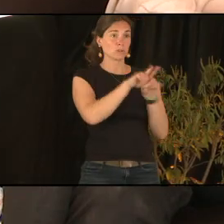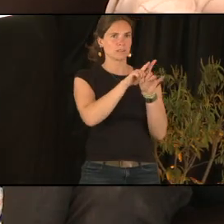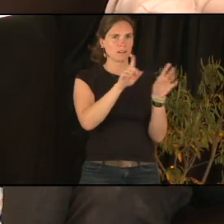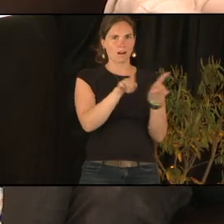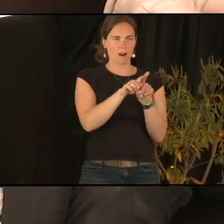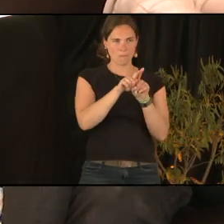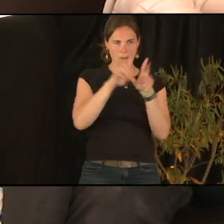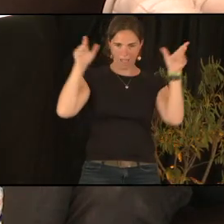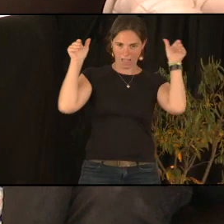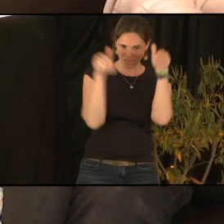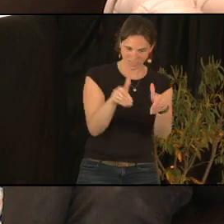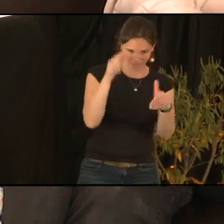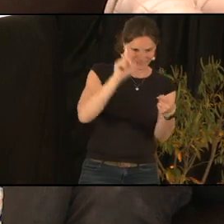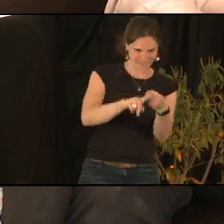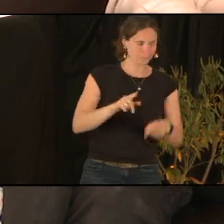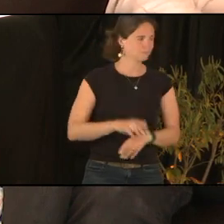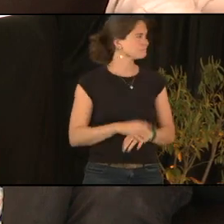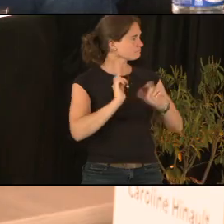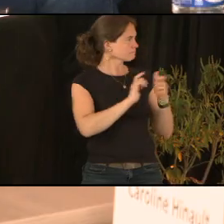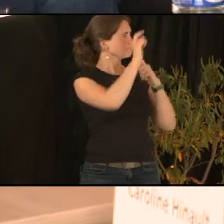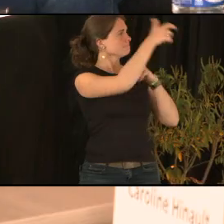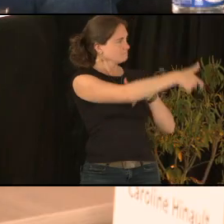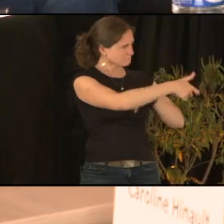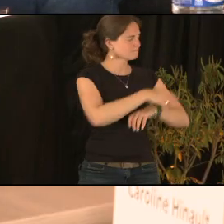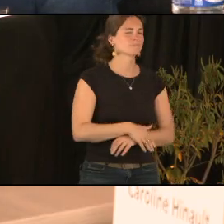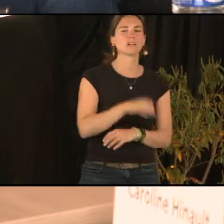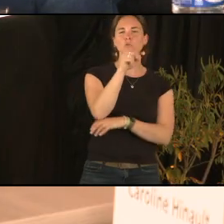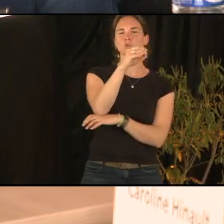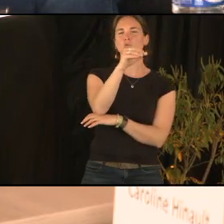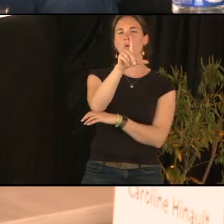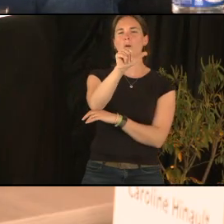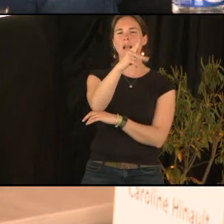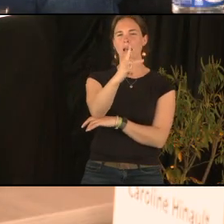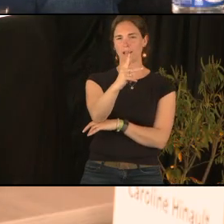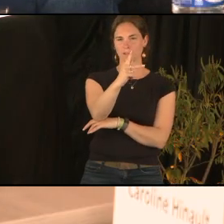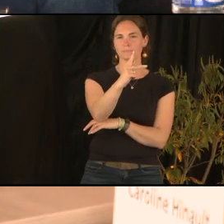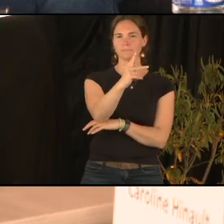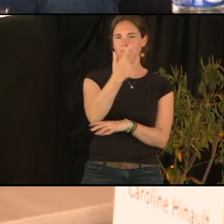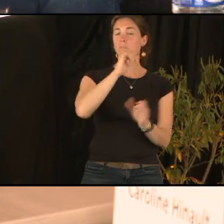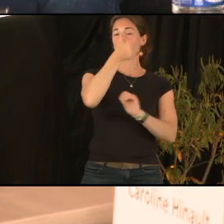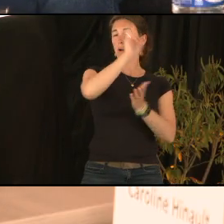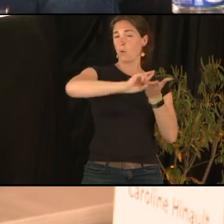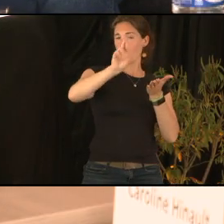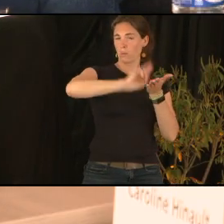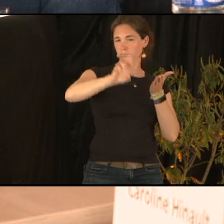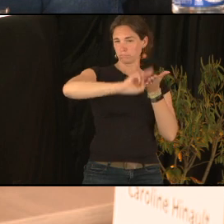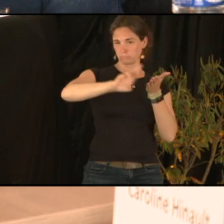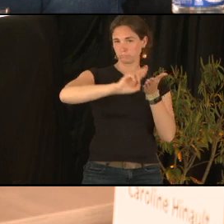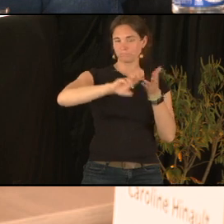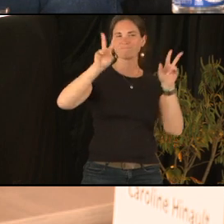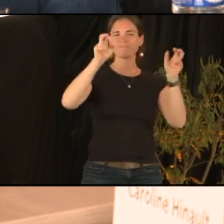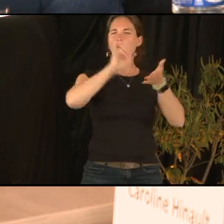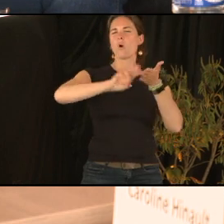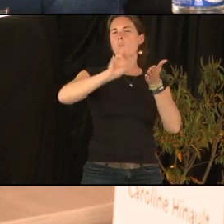l'obsessionnel. Caroline Hino Solac, publié au Rouergue, premier roman, roman dit